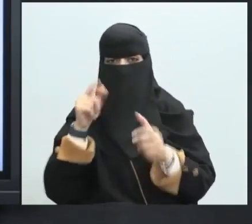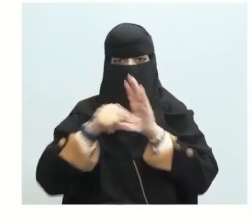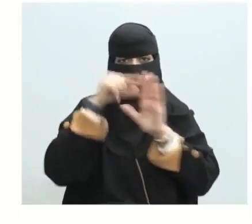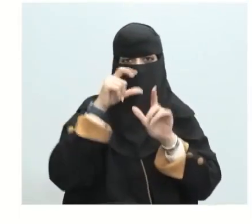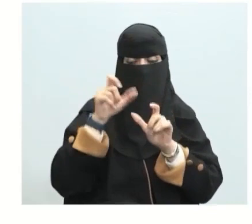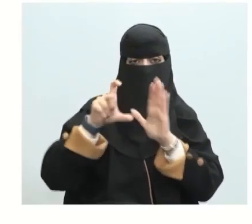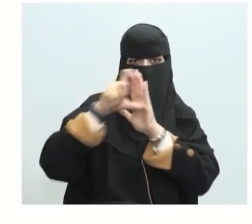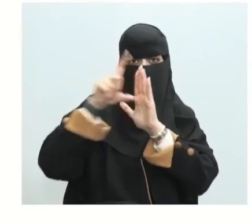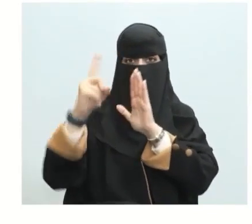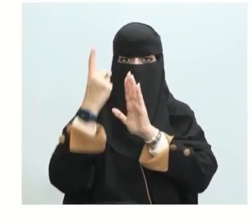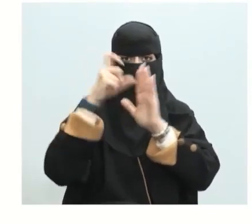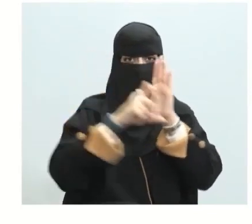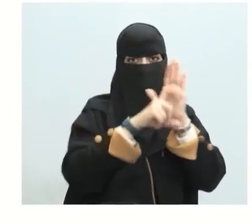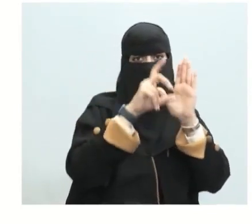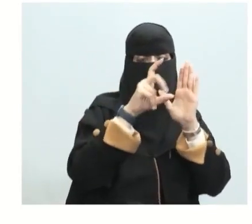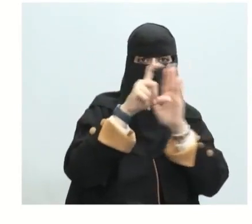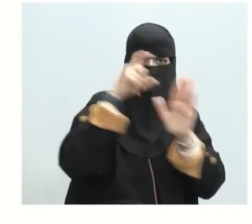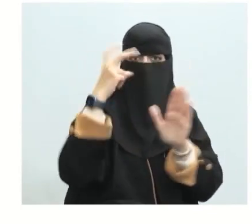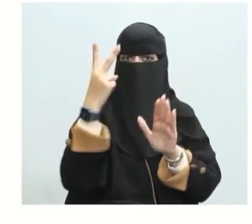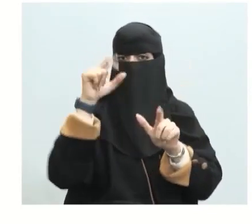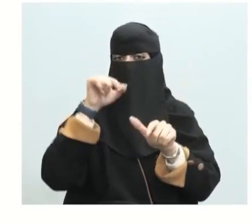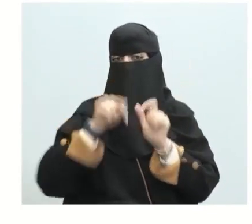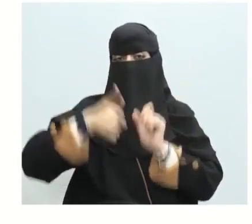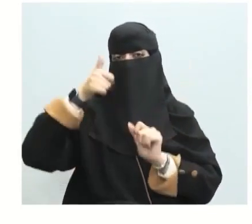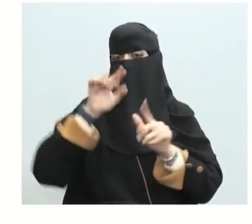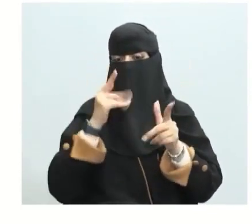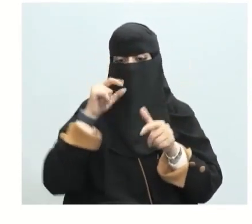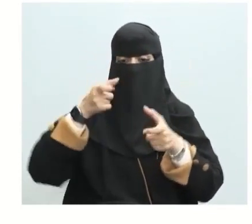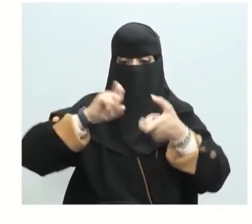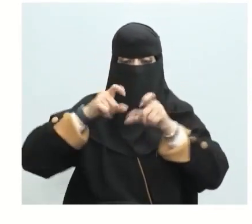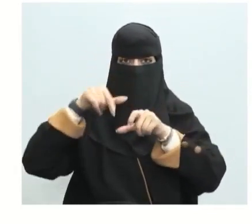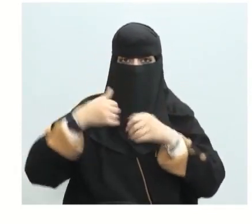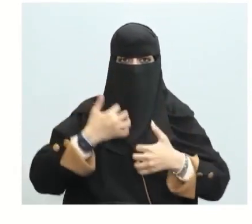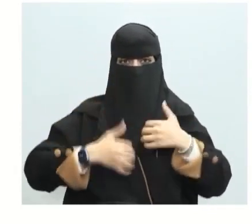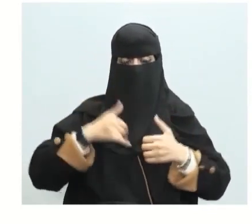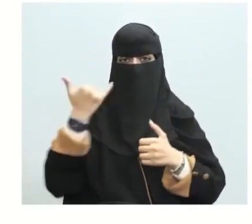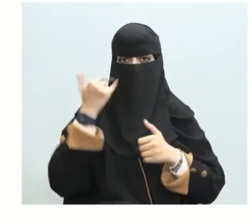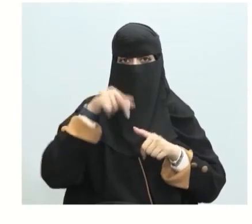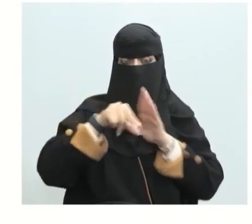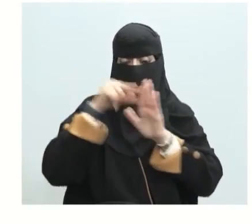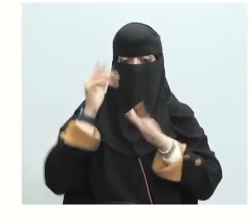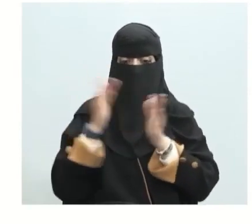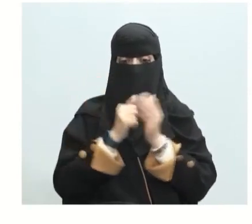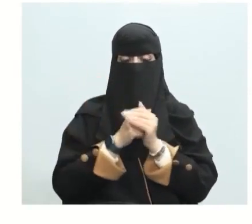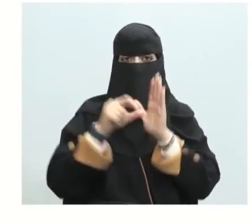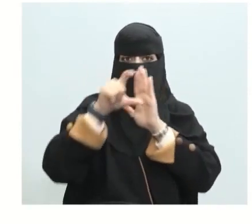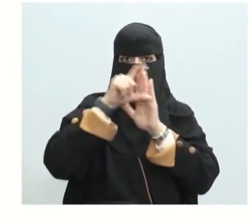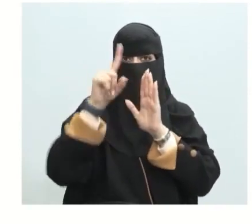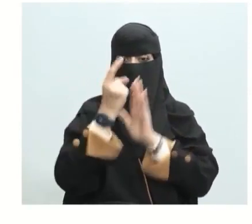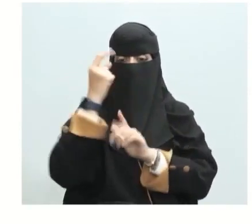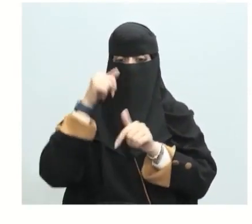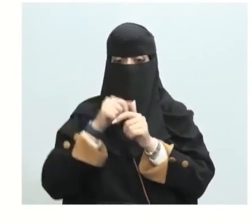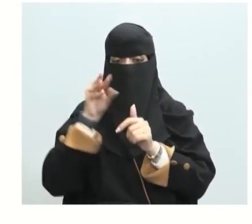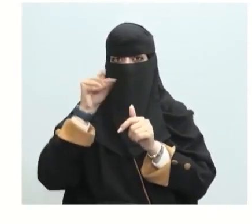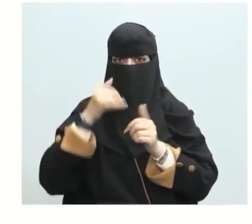المقدمتين الاولى او الثانيه هنا مكونات المقدمه اشعرهم باهميه الموضوع لاحظ المقدمه الاولى